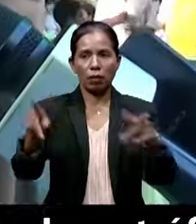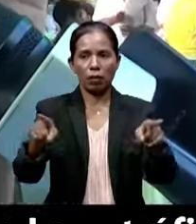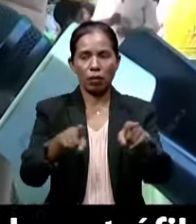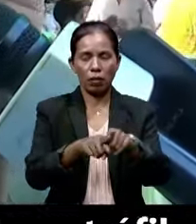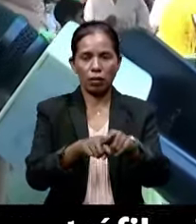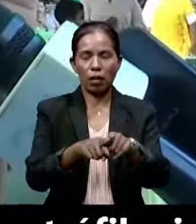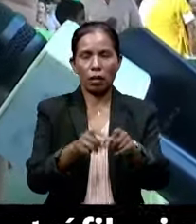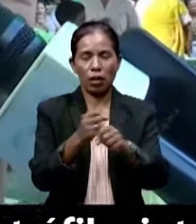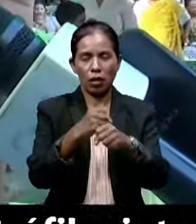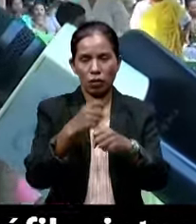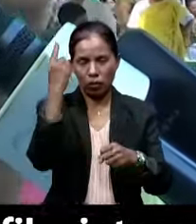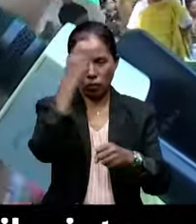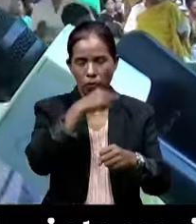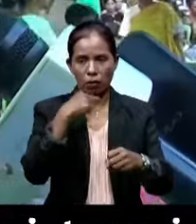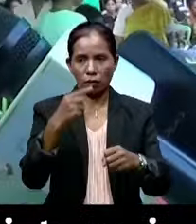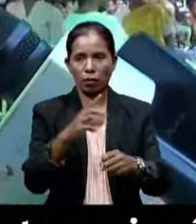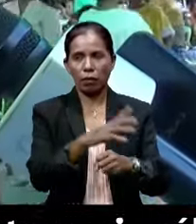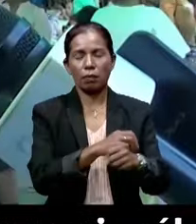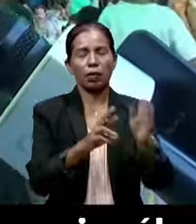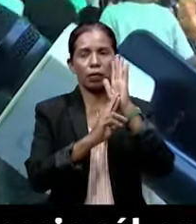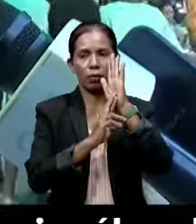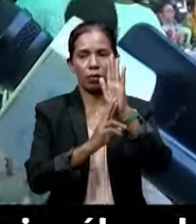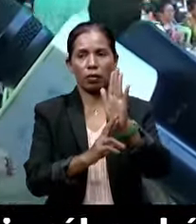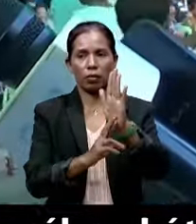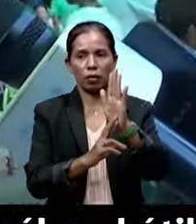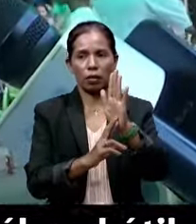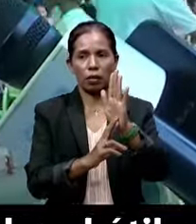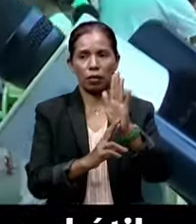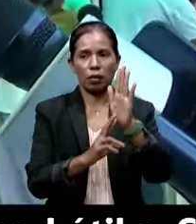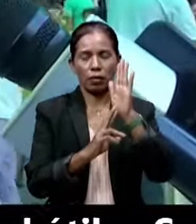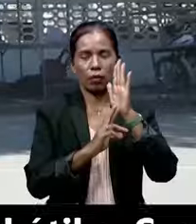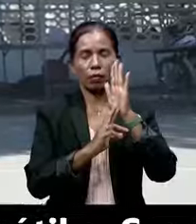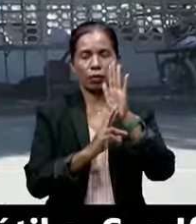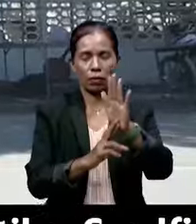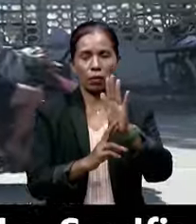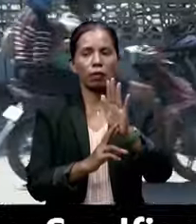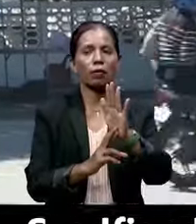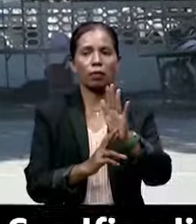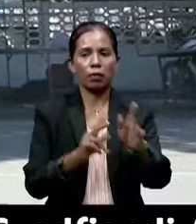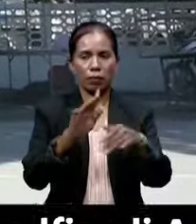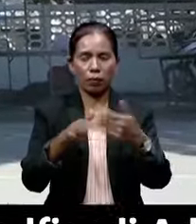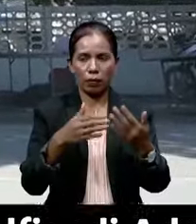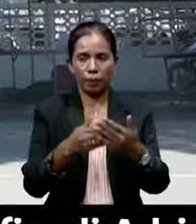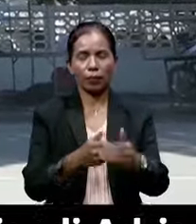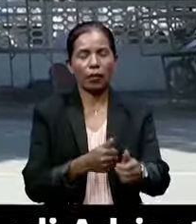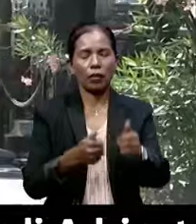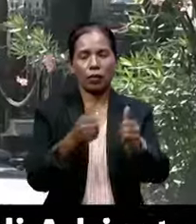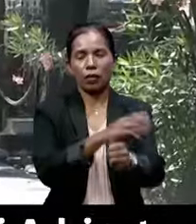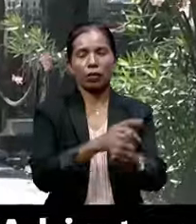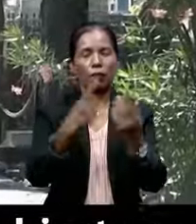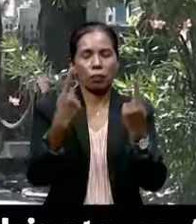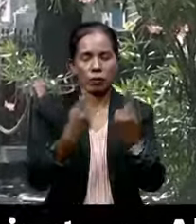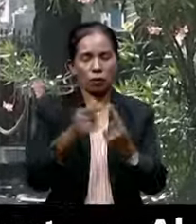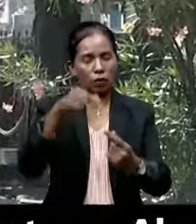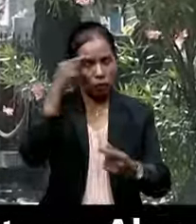oin ini bel representasi motor. Oin malah oke lah. Oin label hati tu Antoni makan, Zhuang makan. Tuir observasi GM ini, company ini bergerak